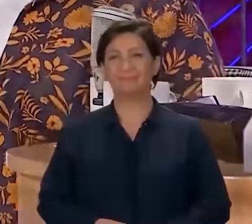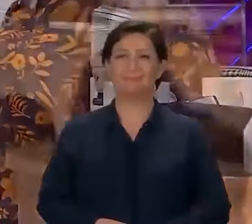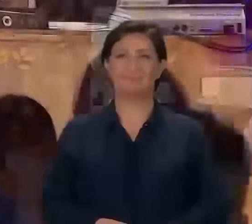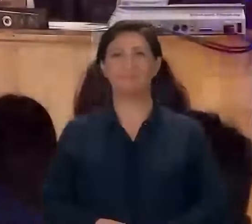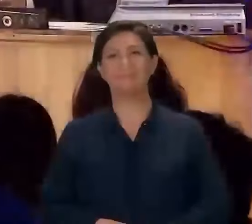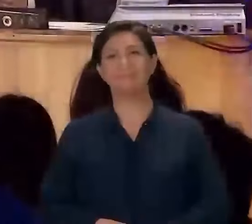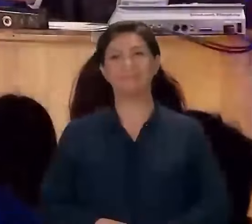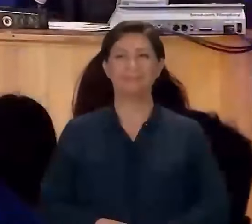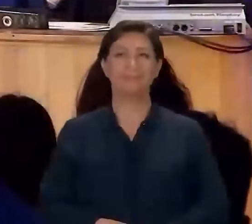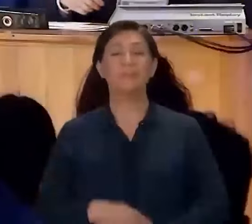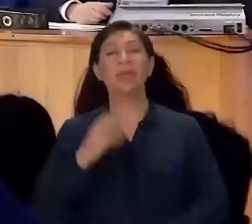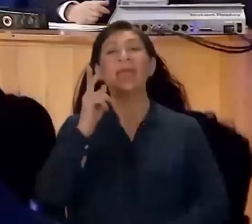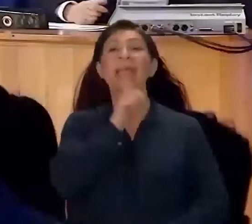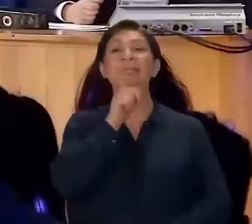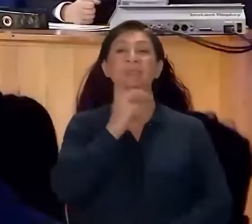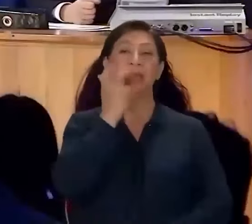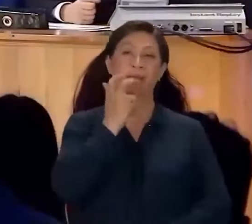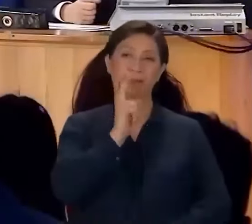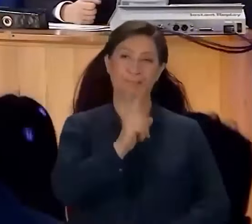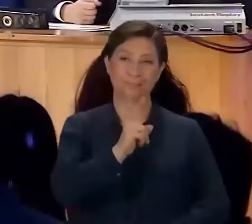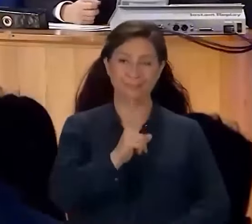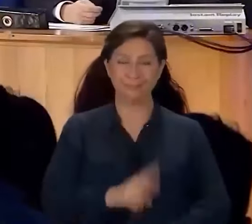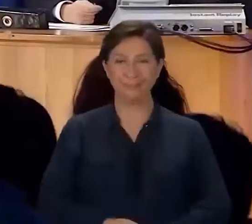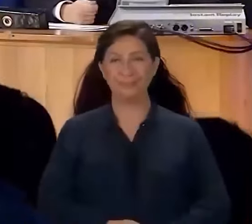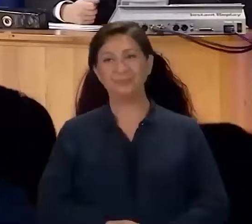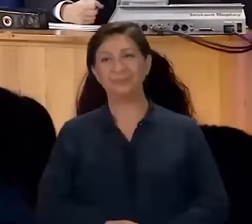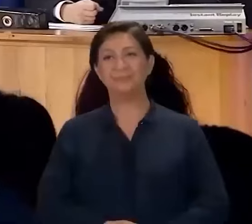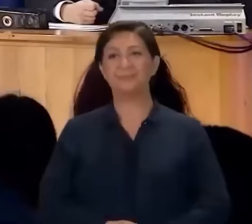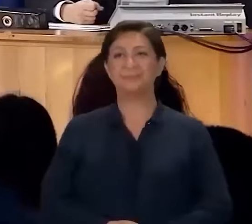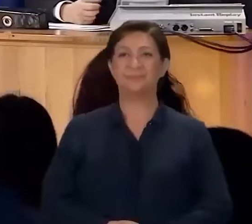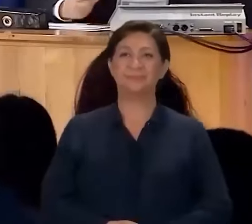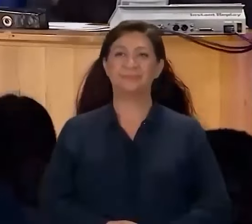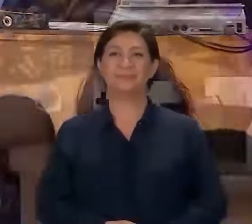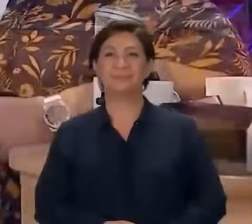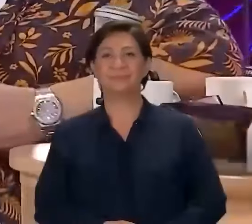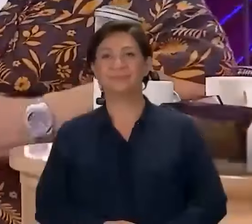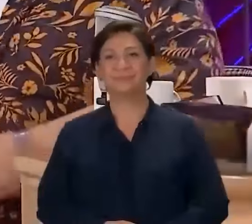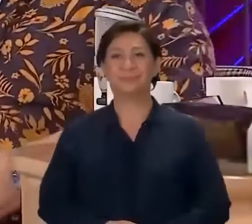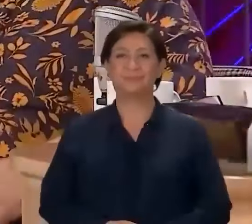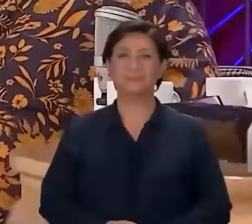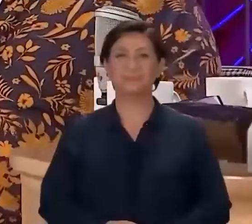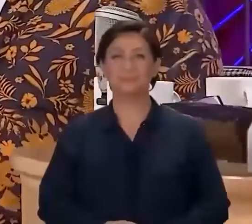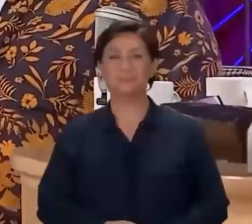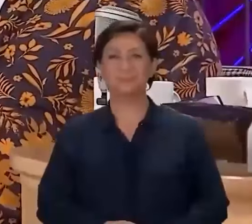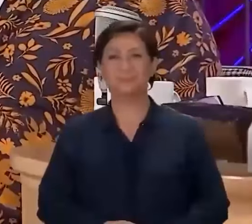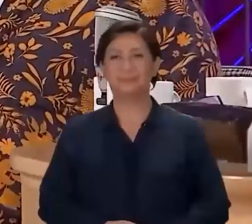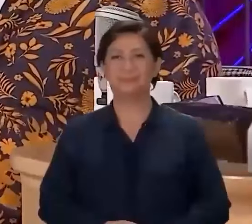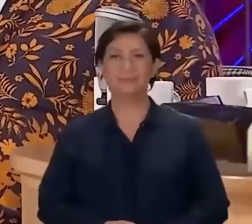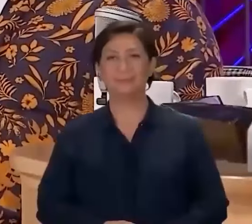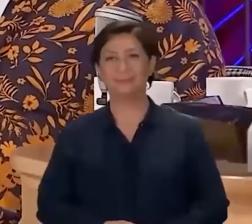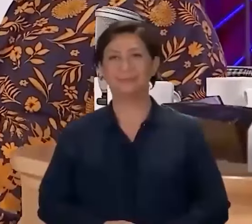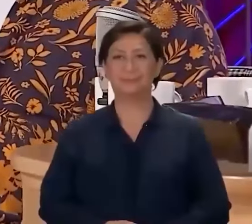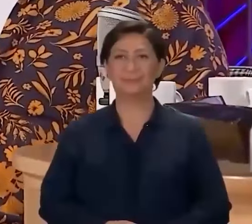I died 100 times. You go back to her and I